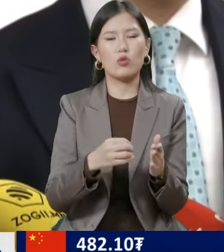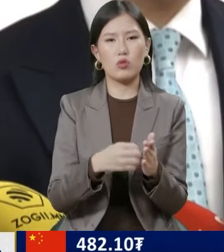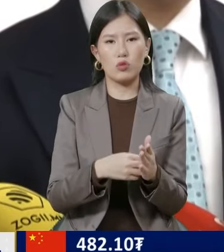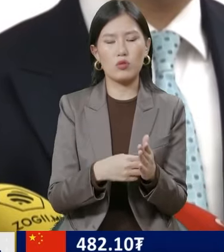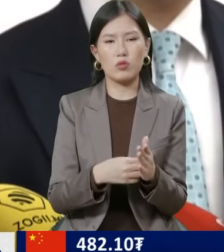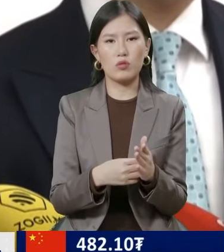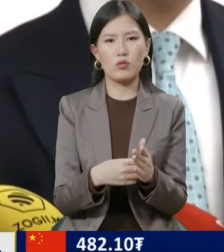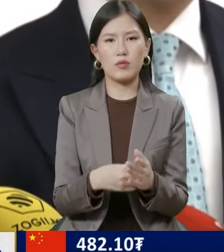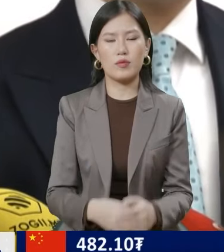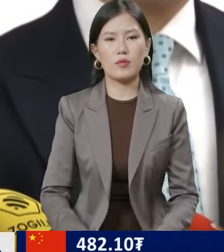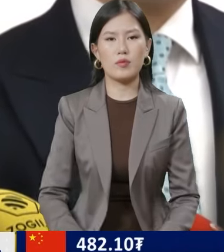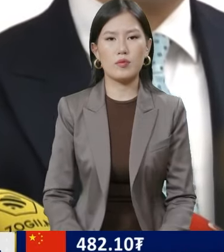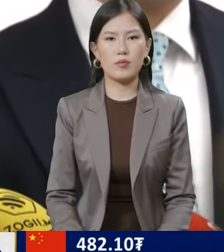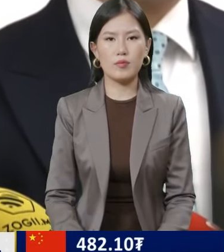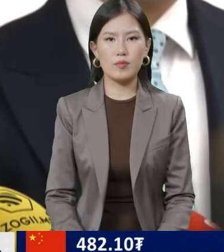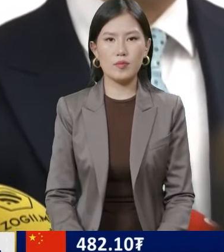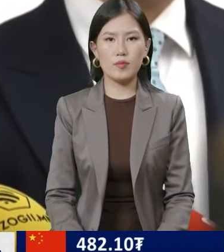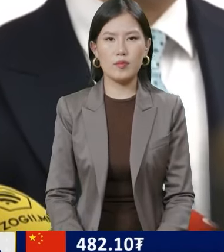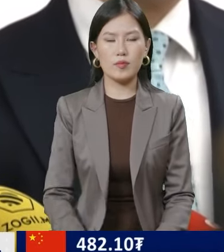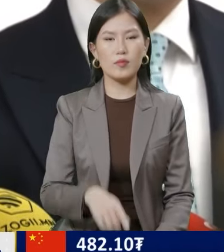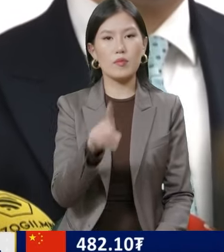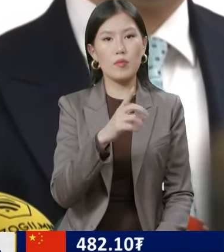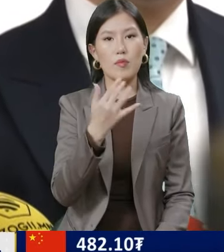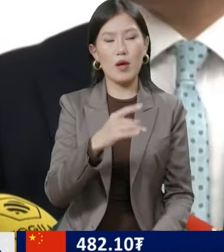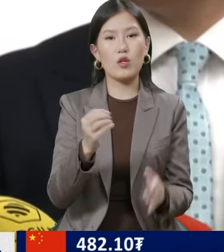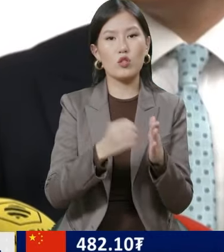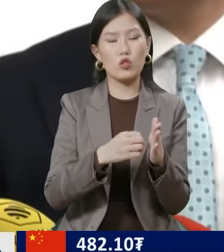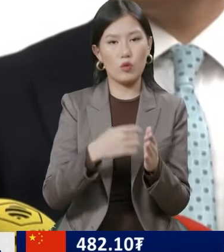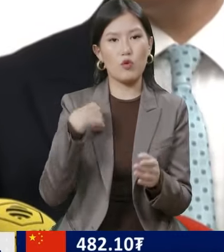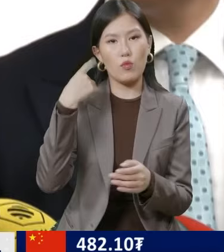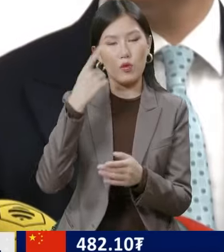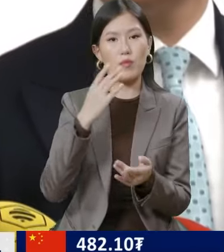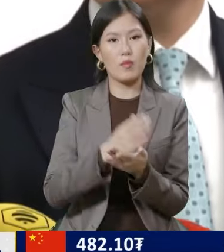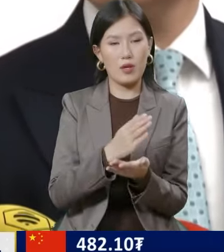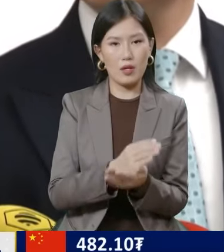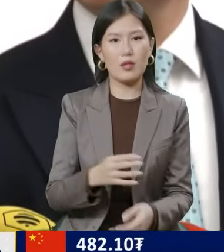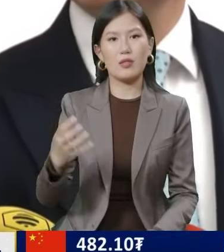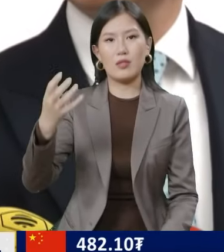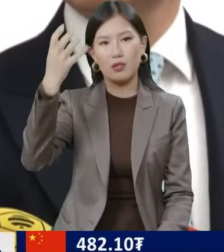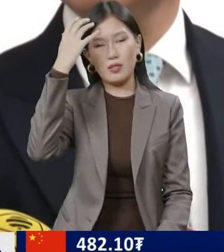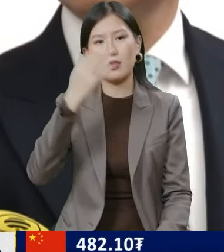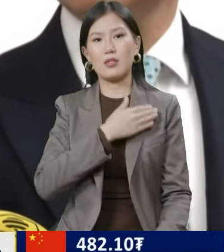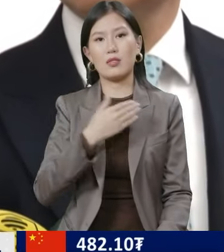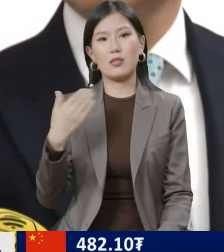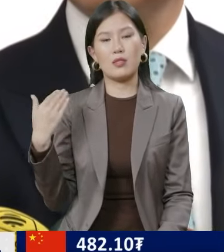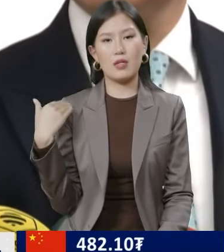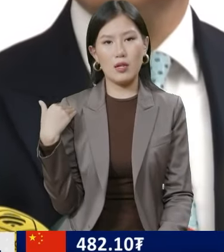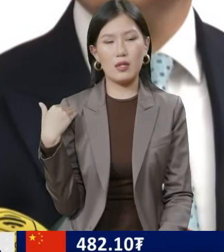бол одоо ийм байх хэрэгтэй байна гэж ингэж үзэж байгаа. Тэгээ нөгөө талдаа засаг даргада бас одоо